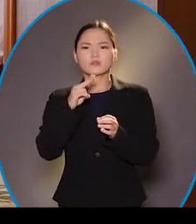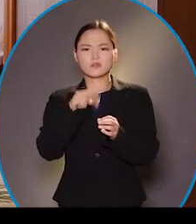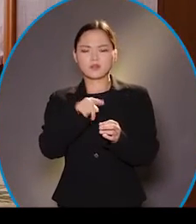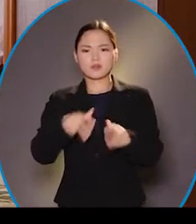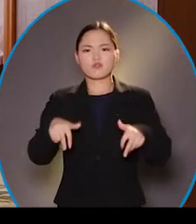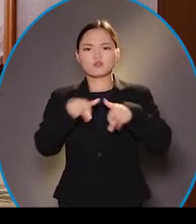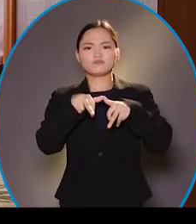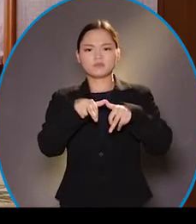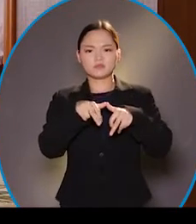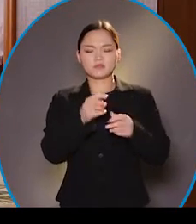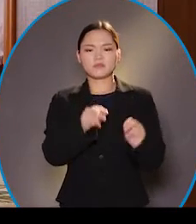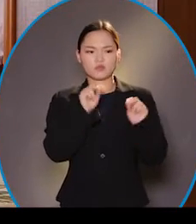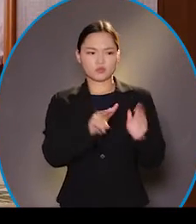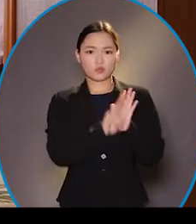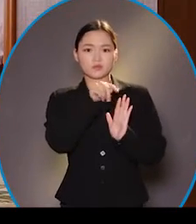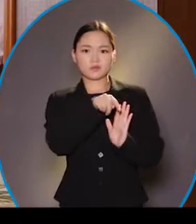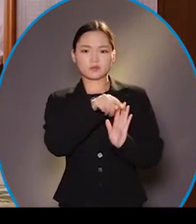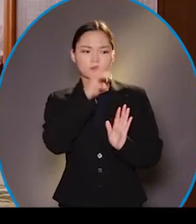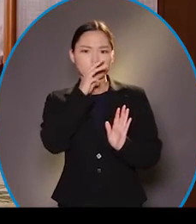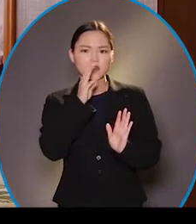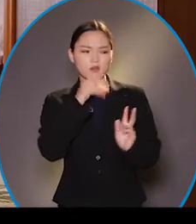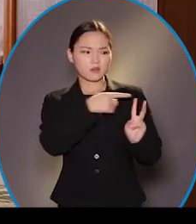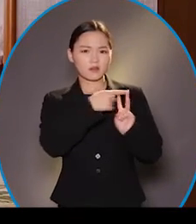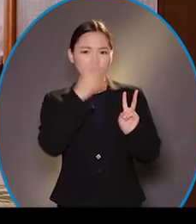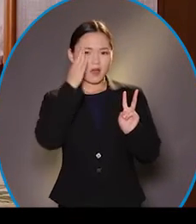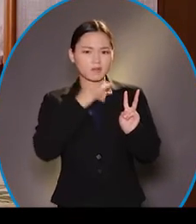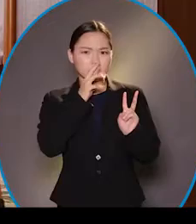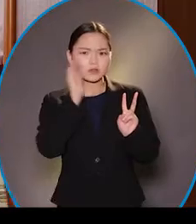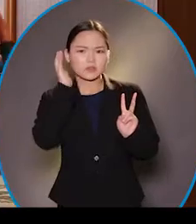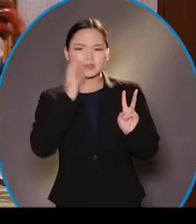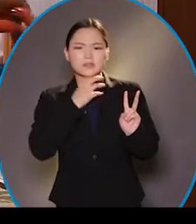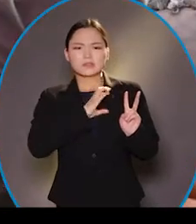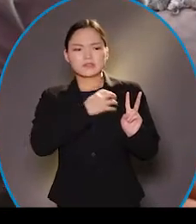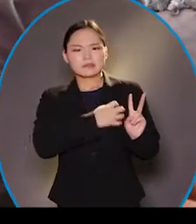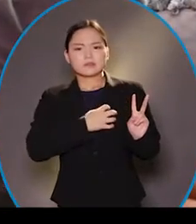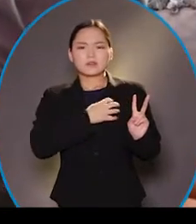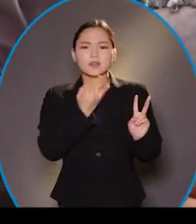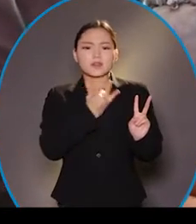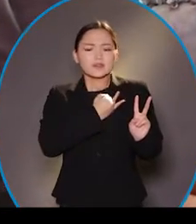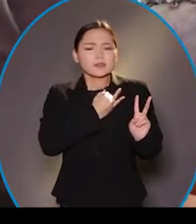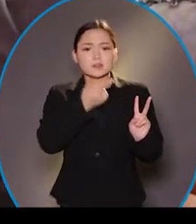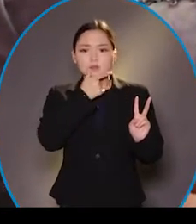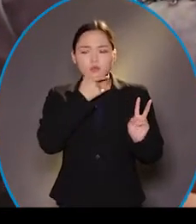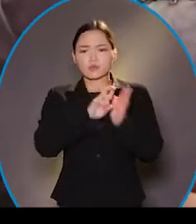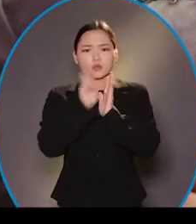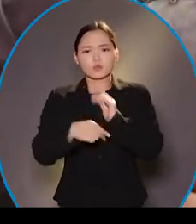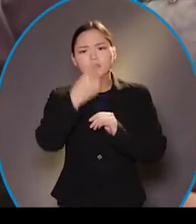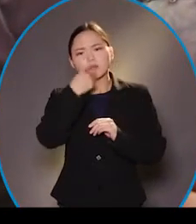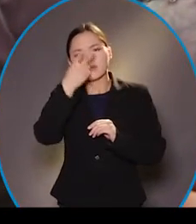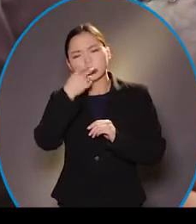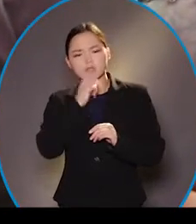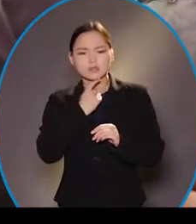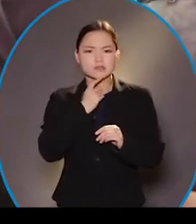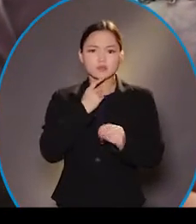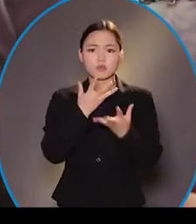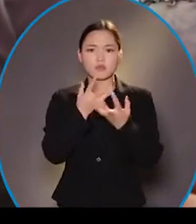бэрхшээлтэй болсон байв. Үүнийг сонсоод залуу хосын сэтгэл шаналж итгэж чадахгүй уйлж шаналсан өдрүүд олон